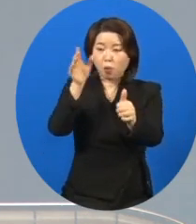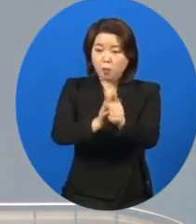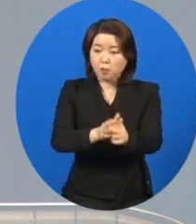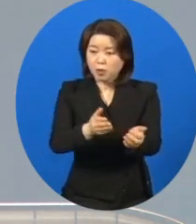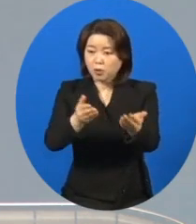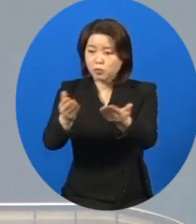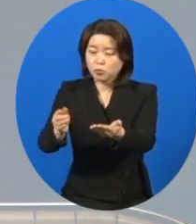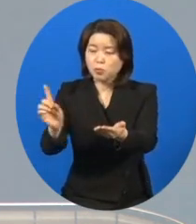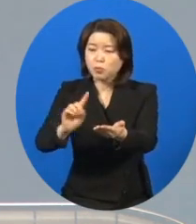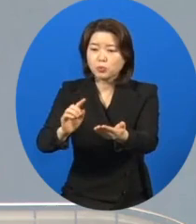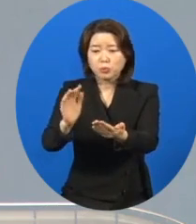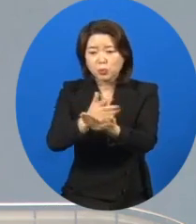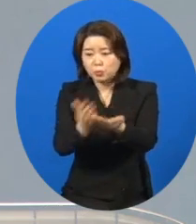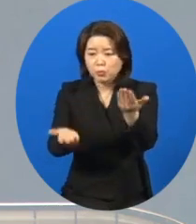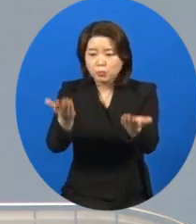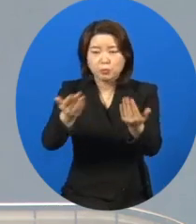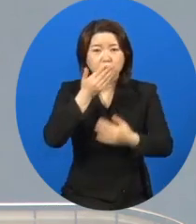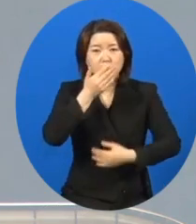분별하죠?